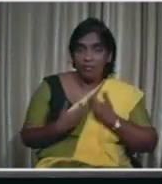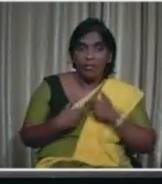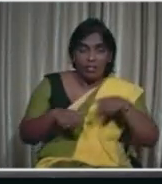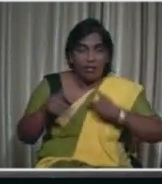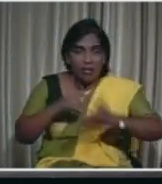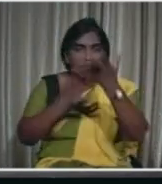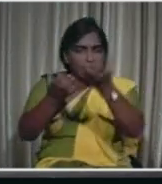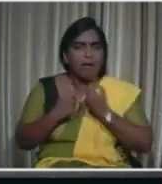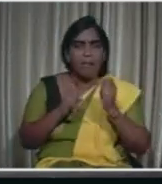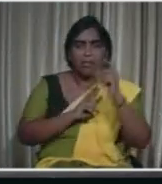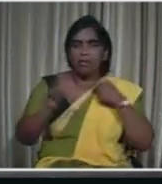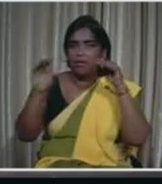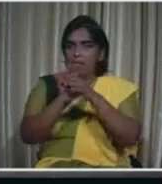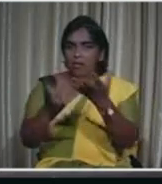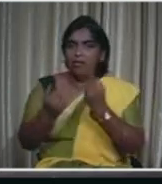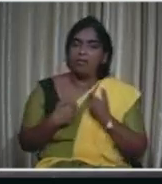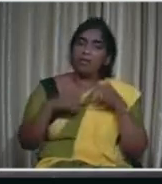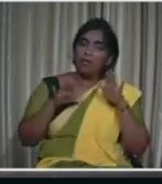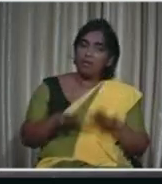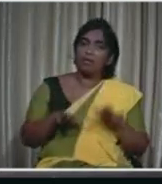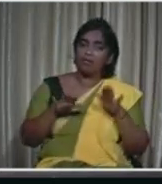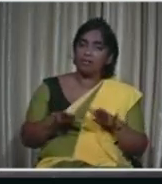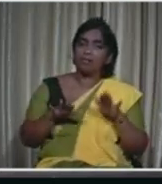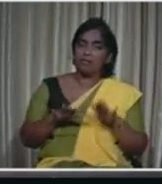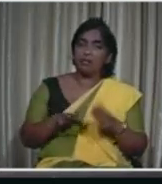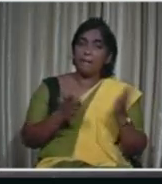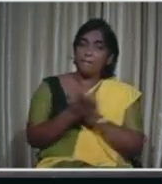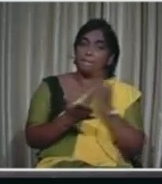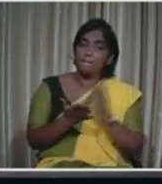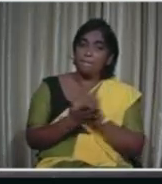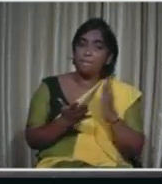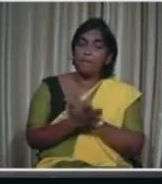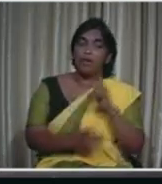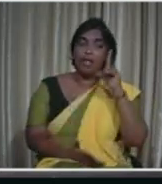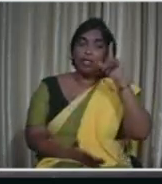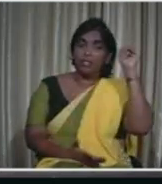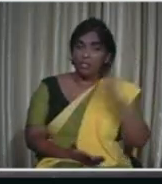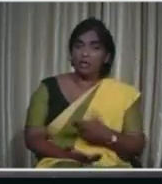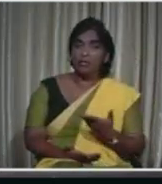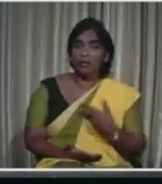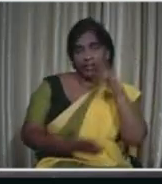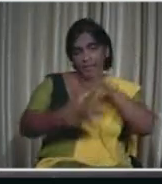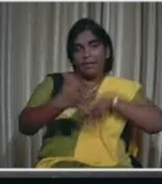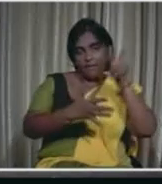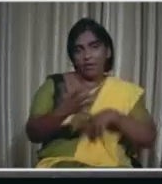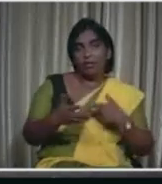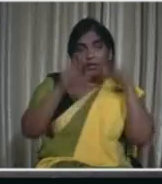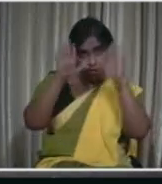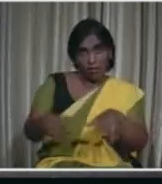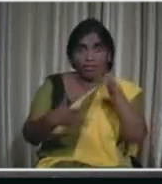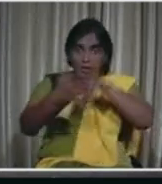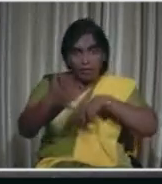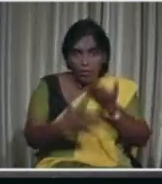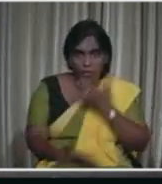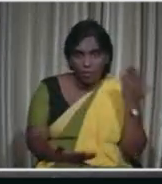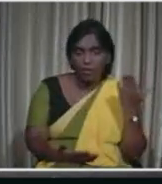බෑ පාර්ලිමේන්තුවේ. ගිහිල්ලා ඉඳගෙන මං කිව්වේ ඔක්කොම පිටු ගණන් බැලුවොත් පිටු 70000ක් කොහොමද කියවන්නේ ඒක දෙන්දන් කියවන්න පුළුවන්.